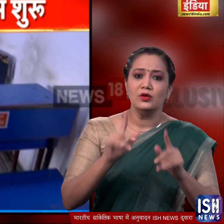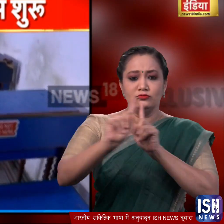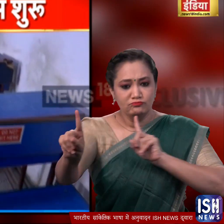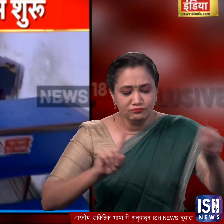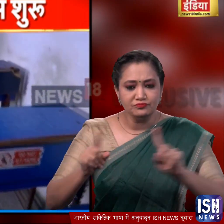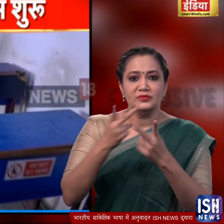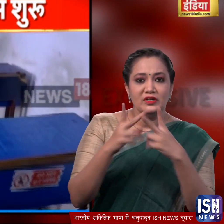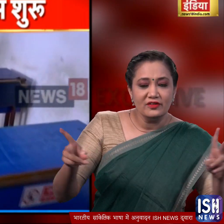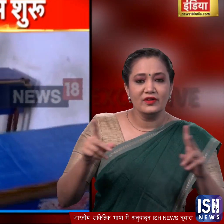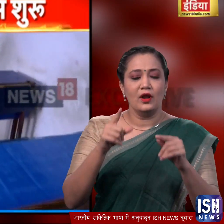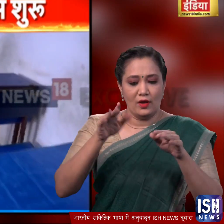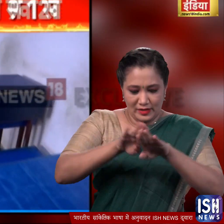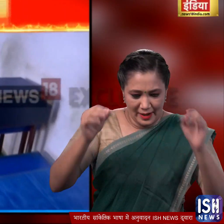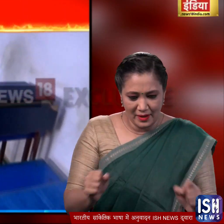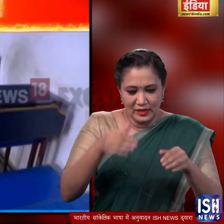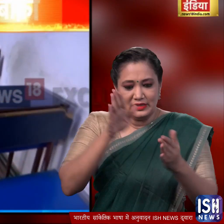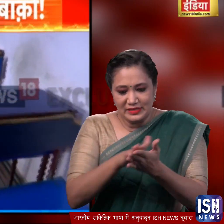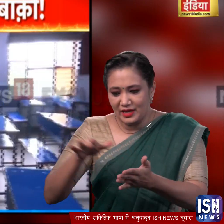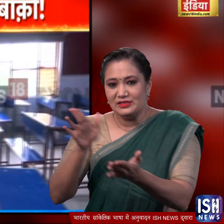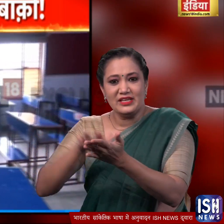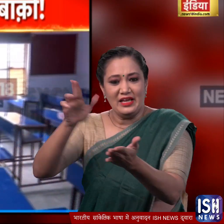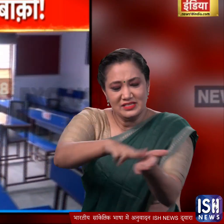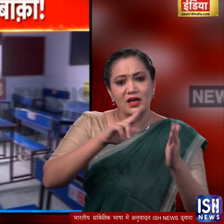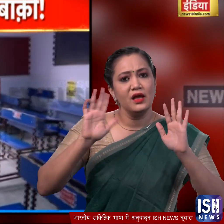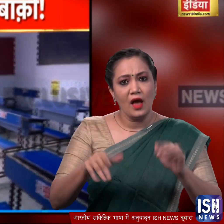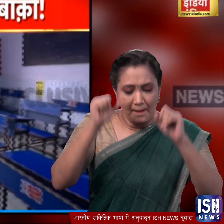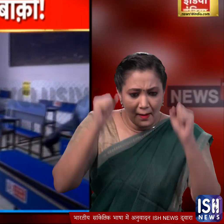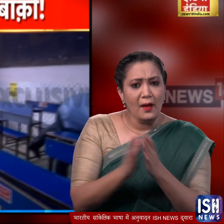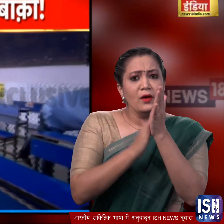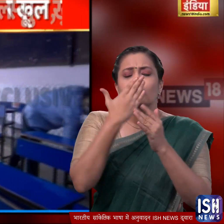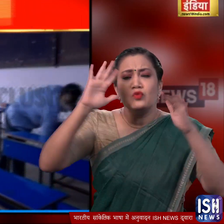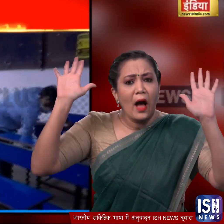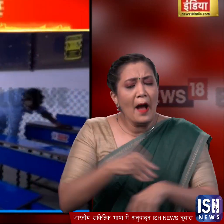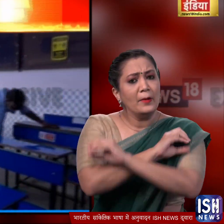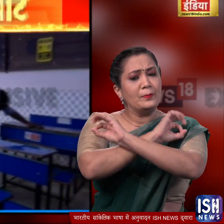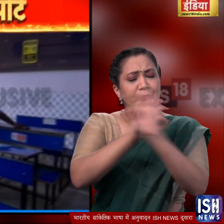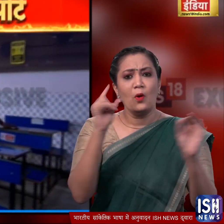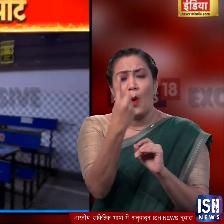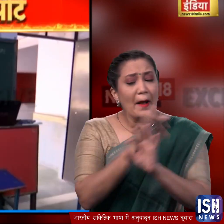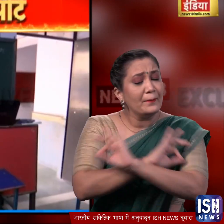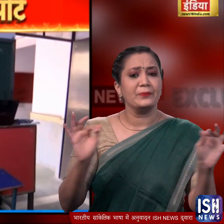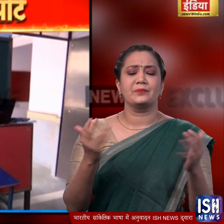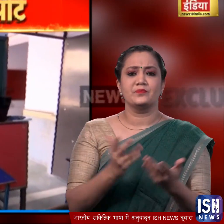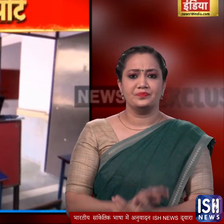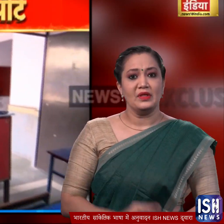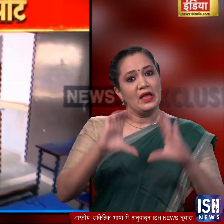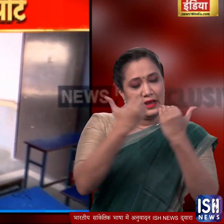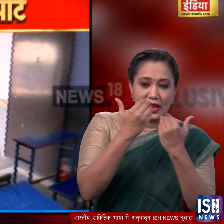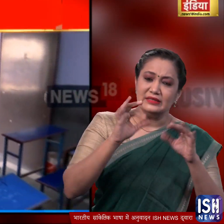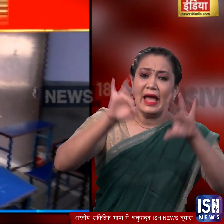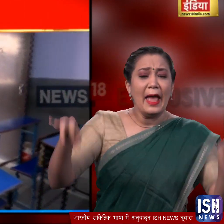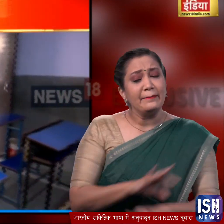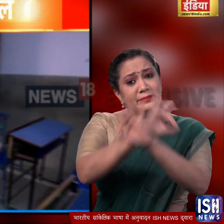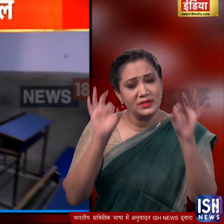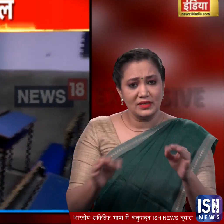सोशल डिस्टेंसिंग बनाए रखने के लिए डेस्क पर स्टिकर चिपकाए गए, लेकिन उन पर बैठने वाला एक भी छात्र स्कूल नहीं पहुंचा। क्लासरूम है वो